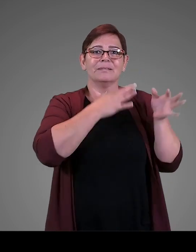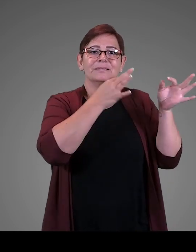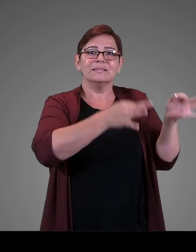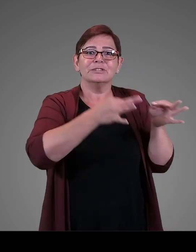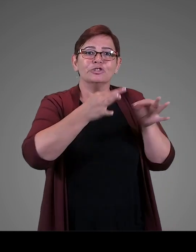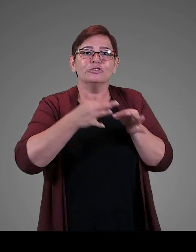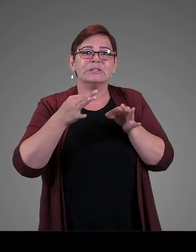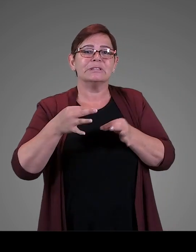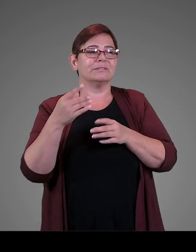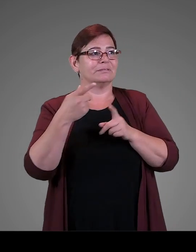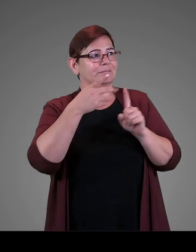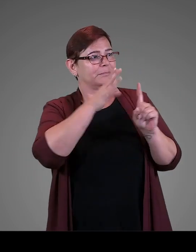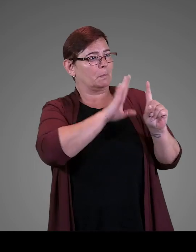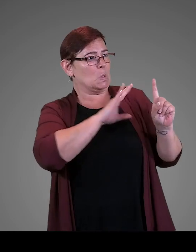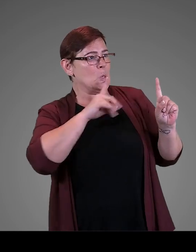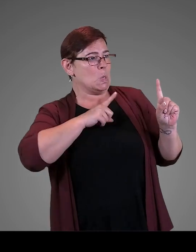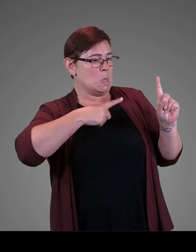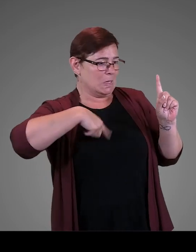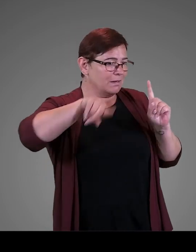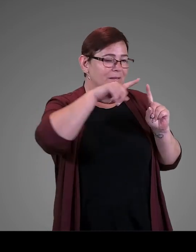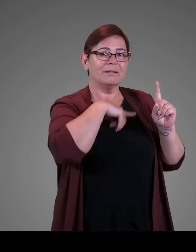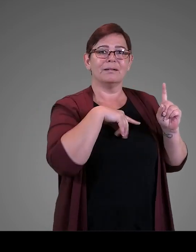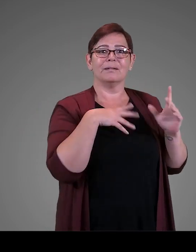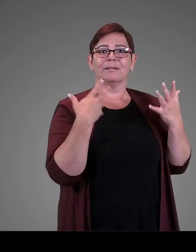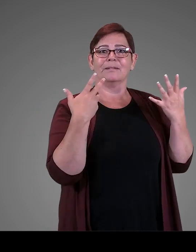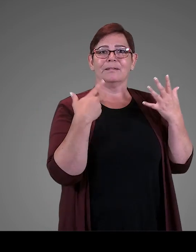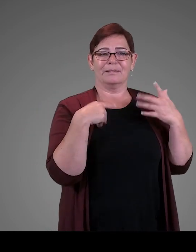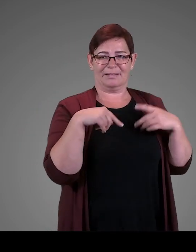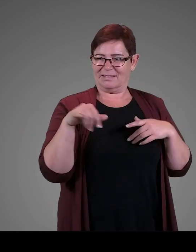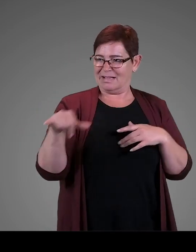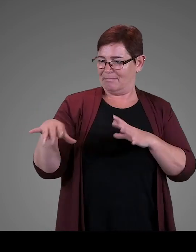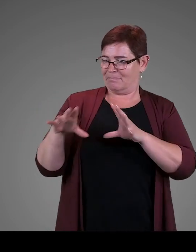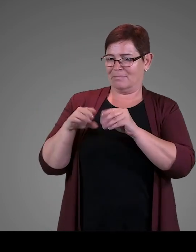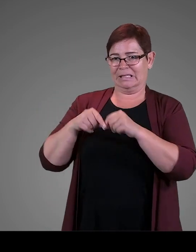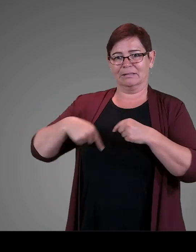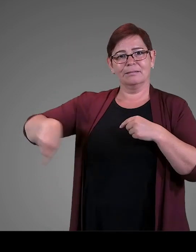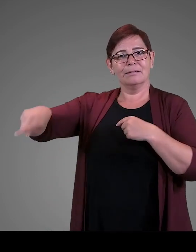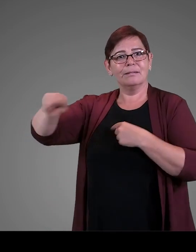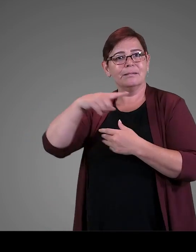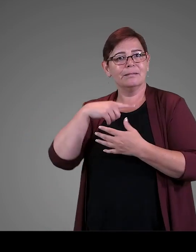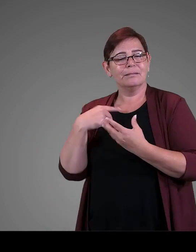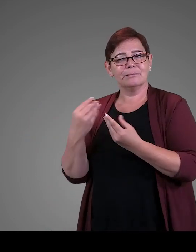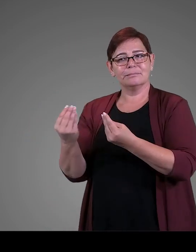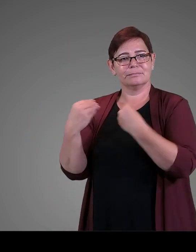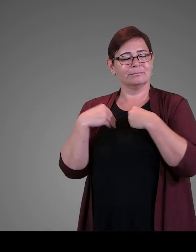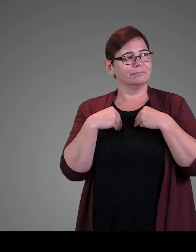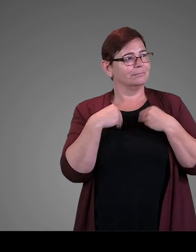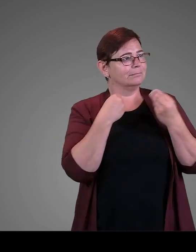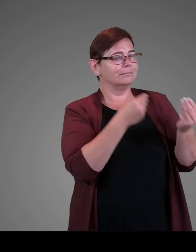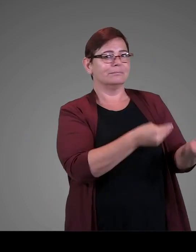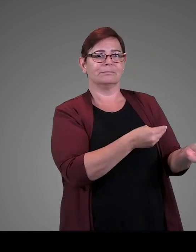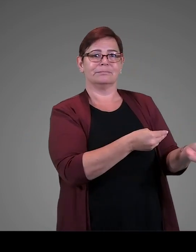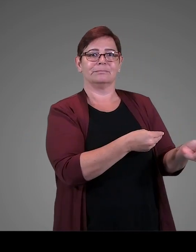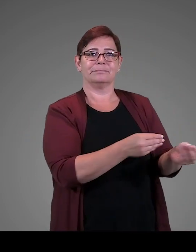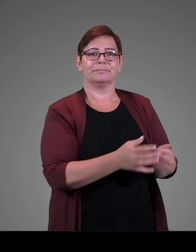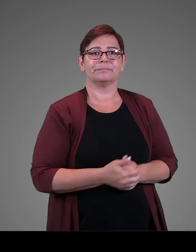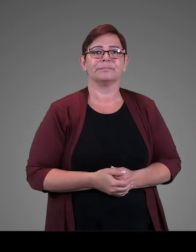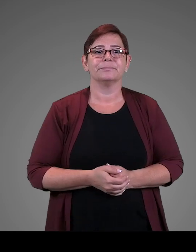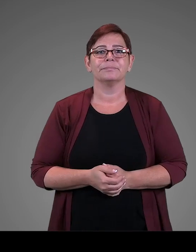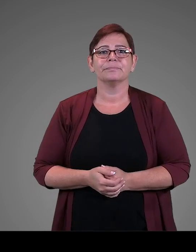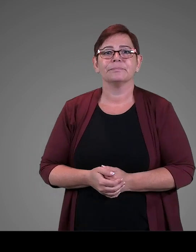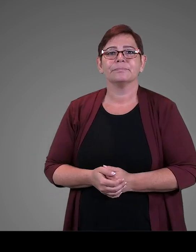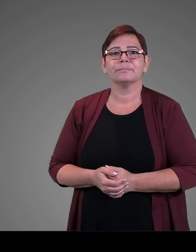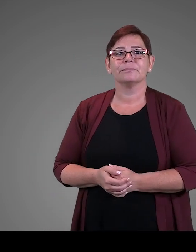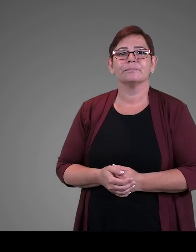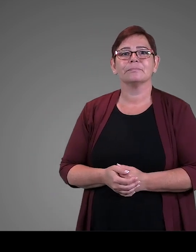je me demande pourquoi il n'y a pas plus de membres du CA qui sont là. En fait, c'est comme un peu déconnecter